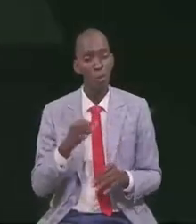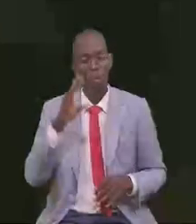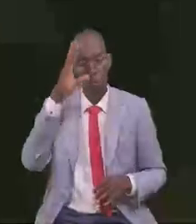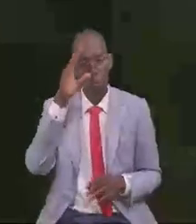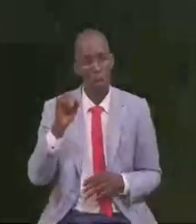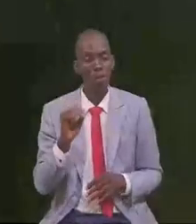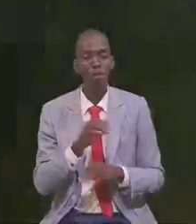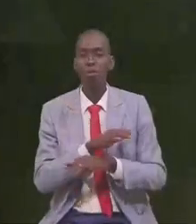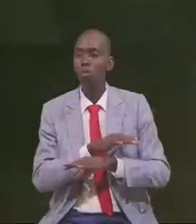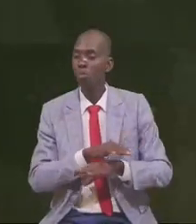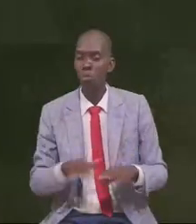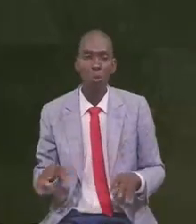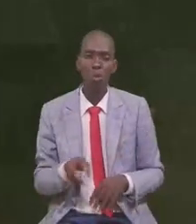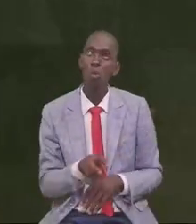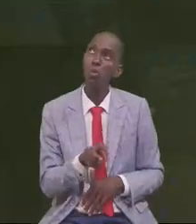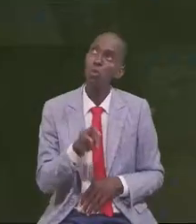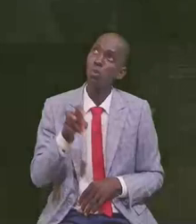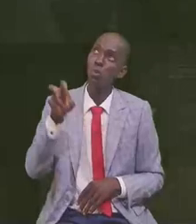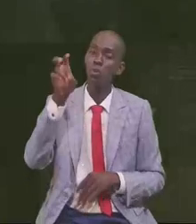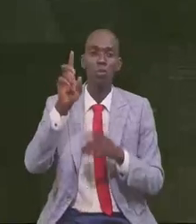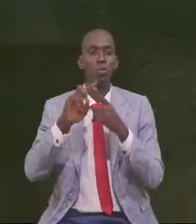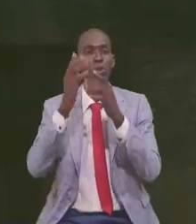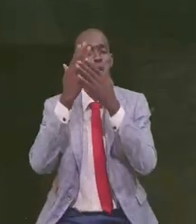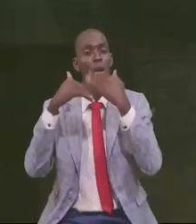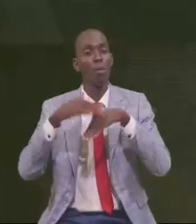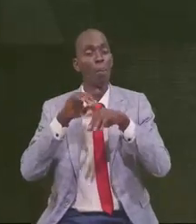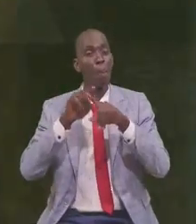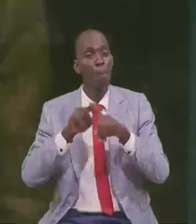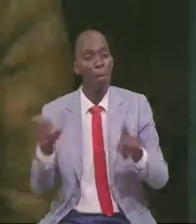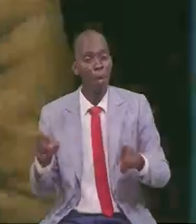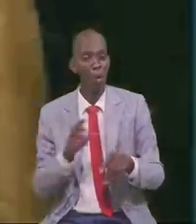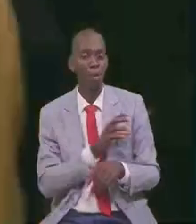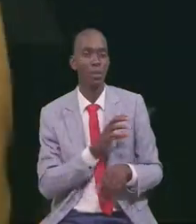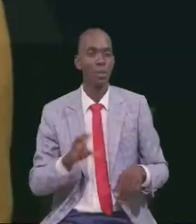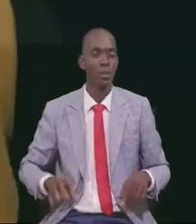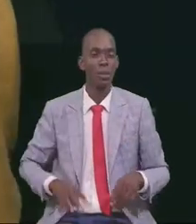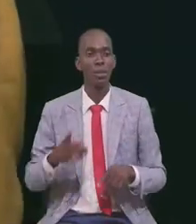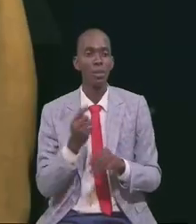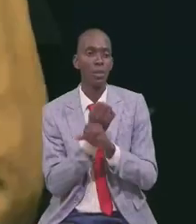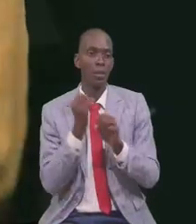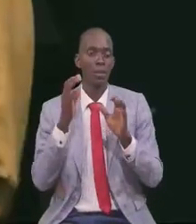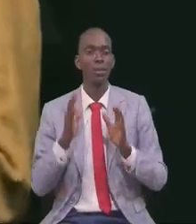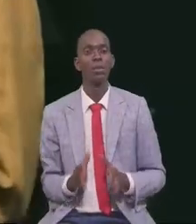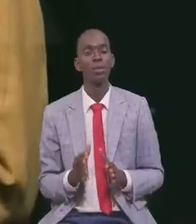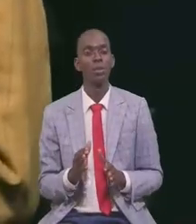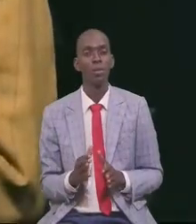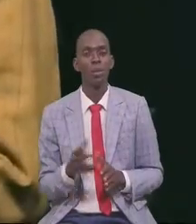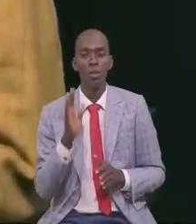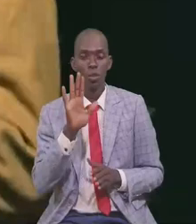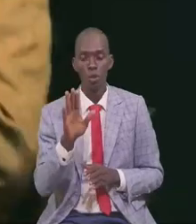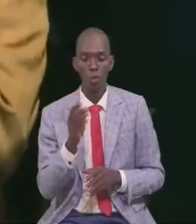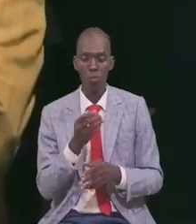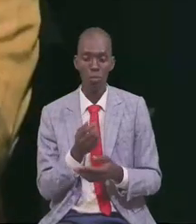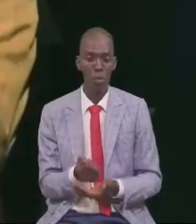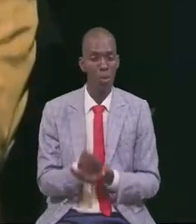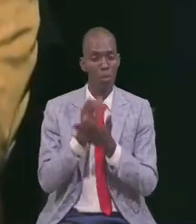ne va pas au ciel, mais Christ, le Sauveur, ton substitut, celui qui